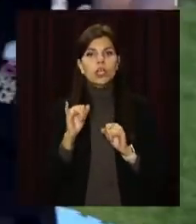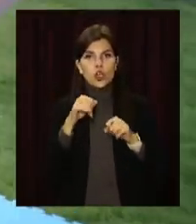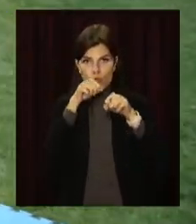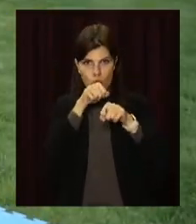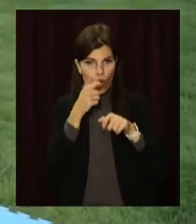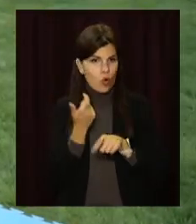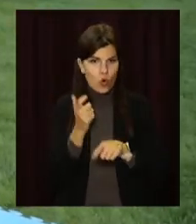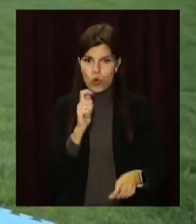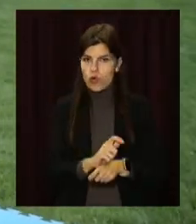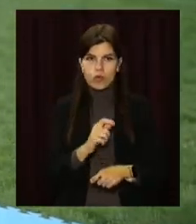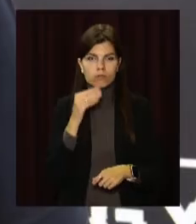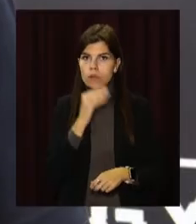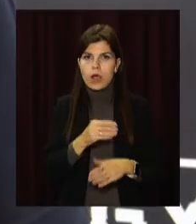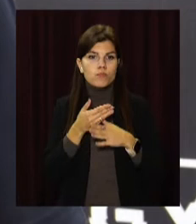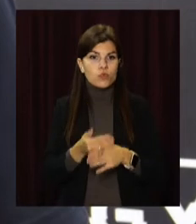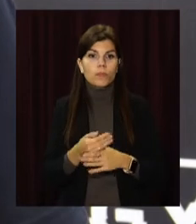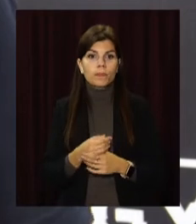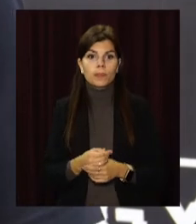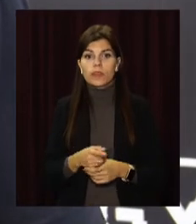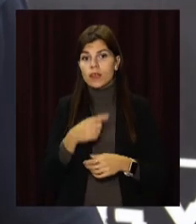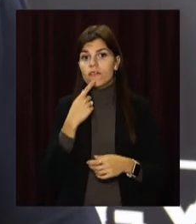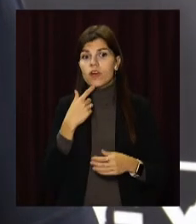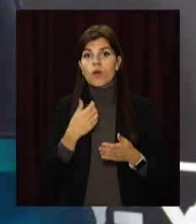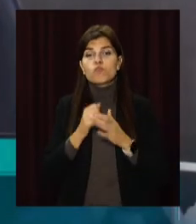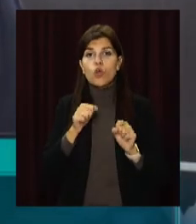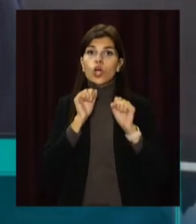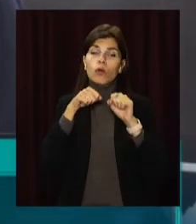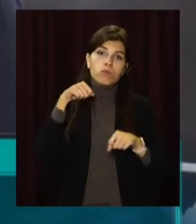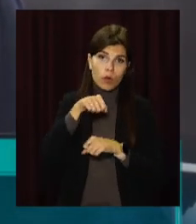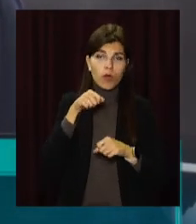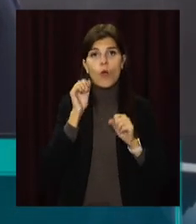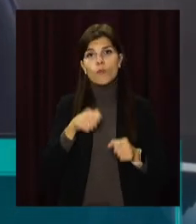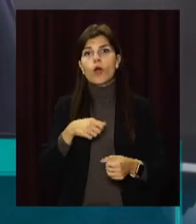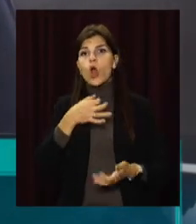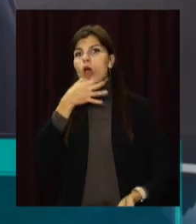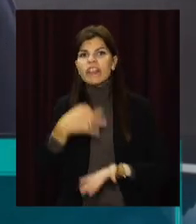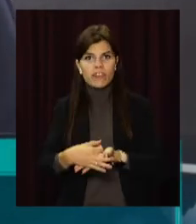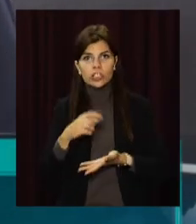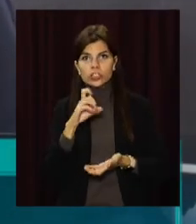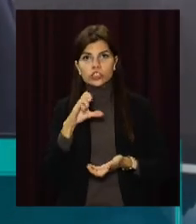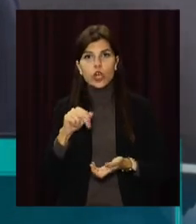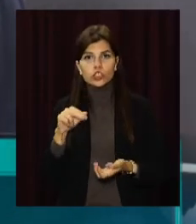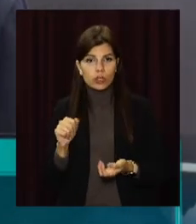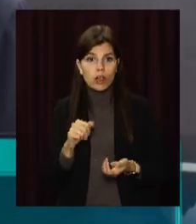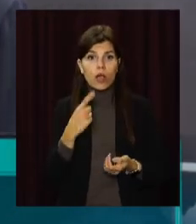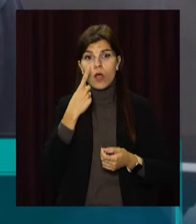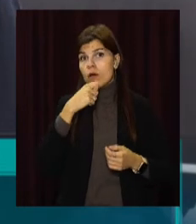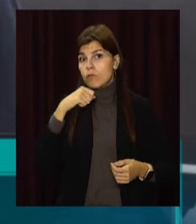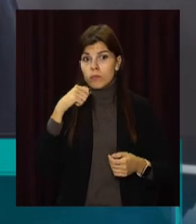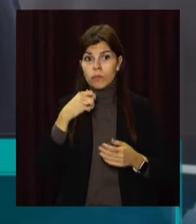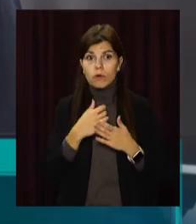цьому дуже ефективний. Наносять удар, дати здачі. Один, можна дати здачі, один. Один нанесли,